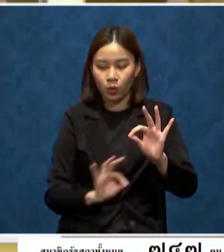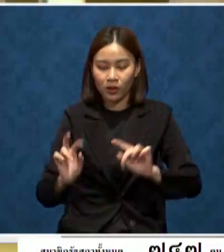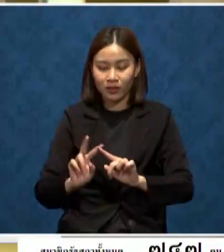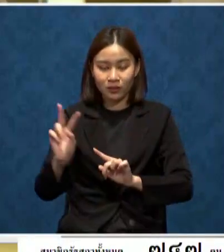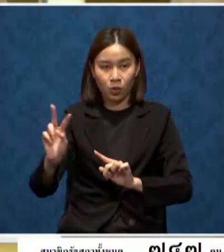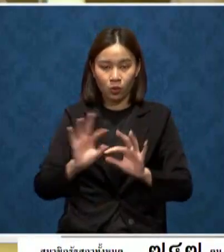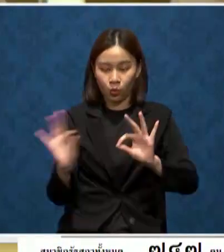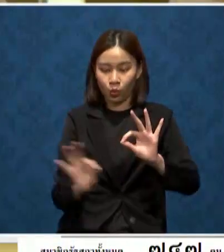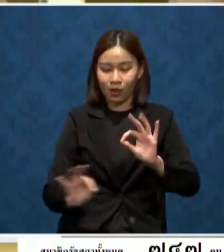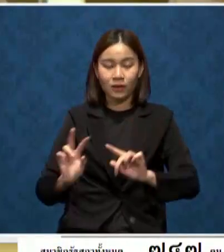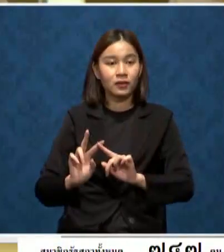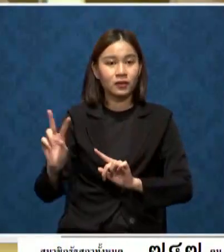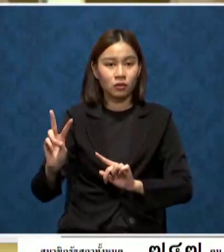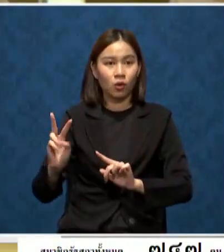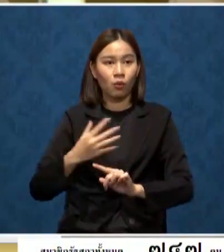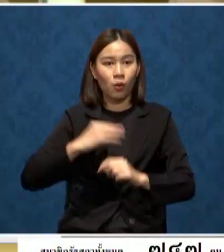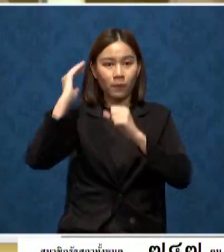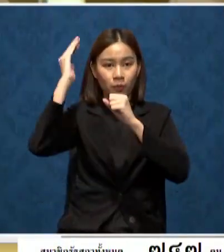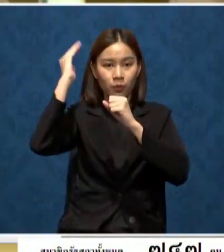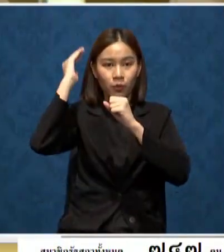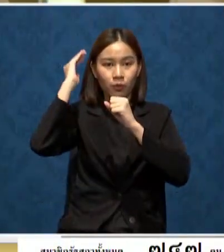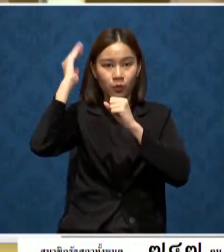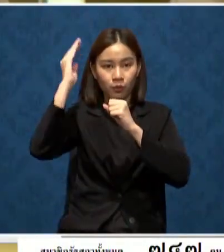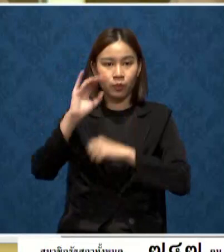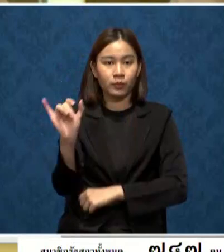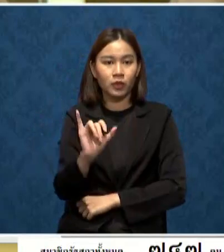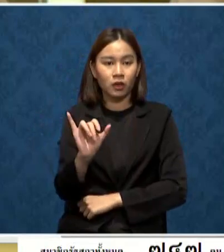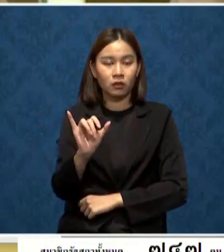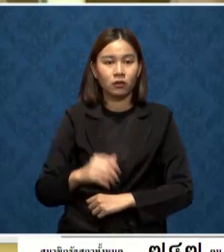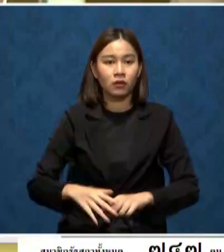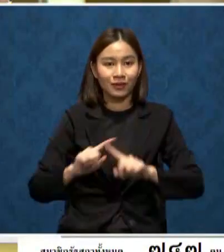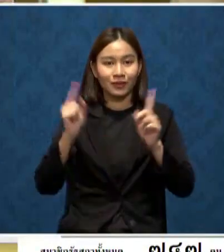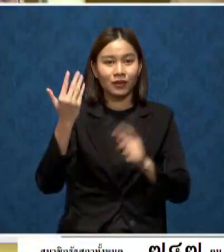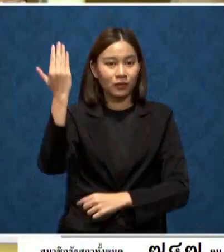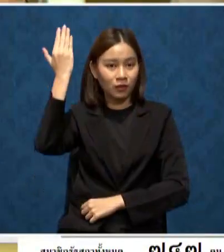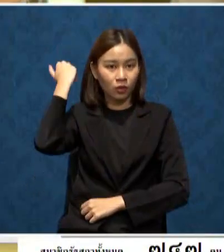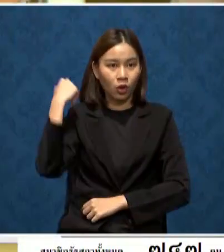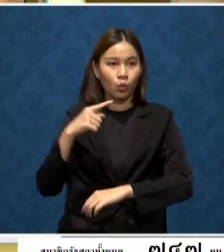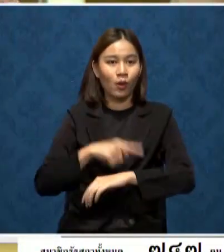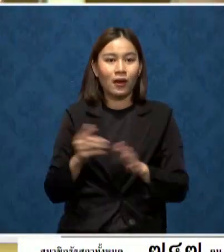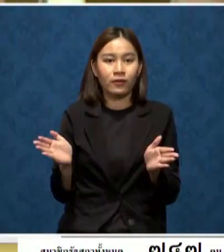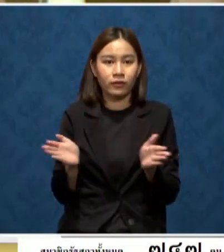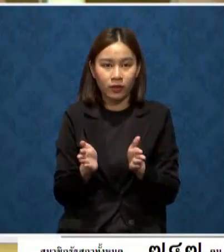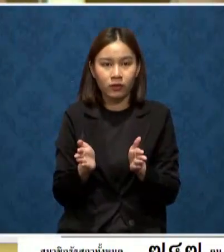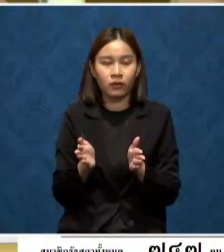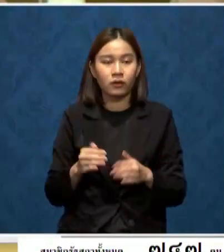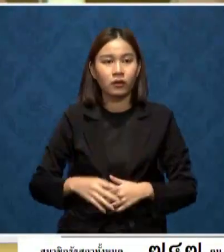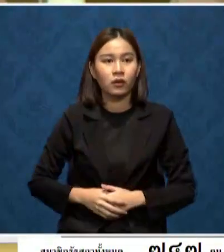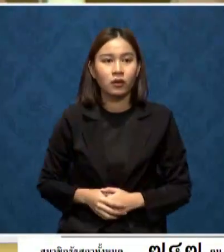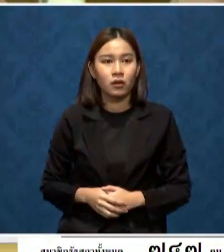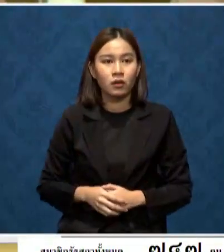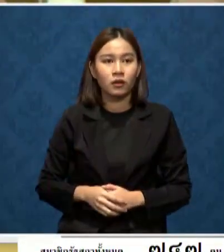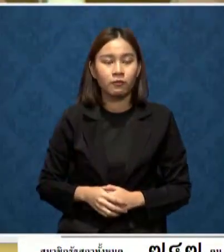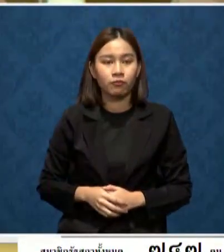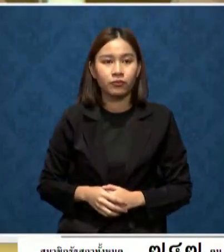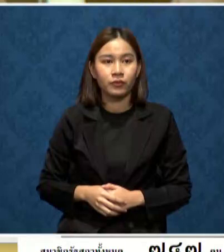หักธี2 Transisaฆาส・วัว ก่อนแต่เท้าก่อนระยะเวลาสั่นอาจจะ